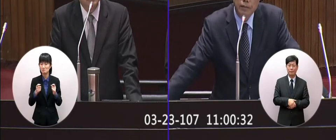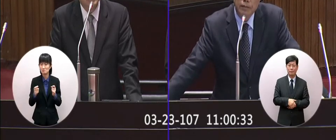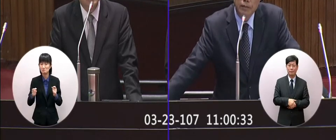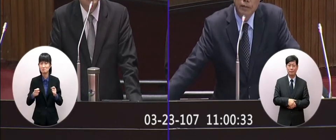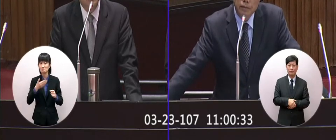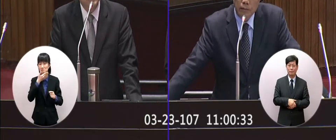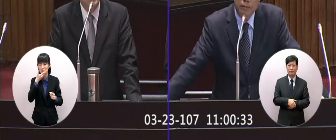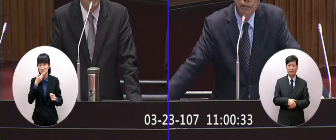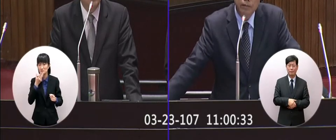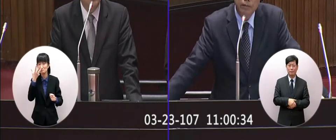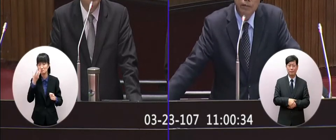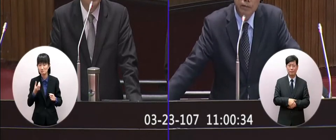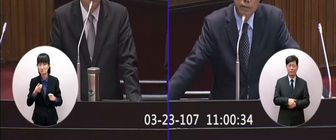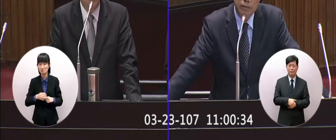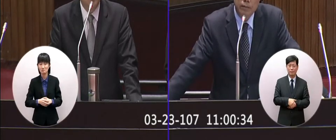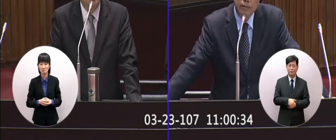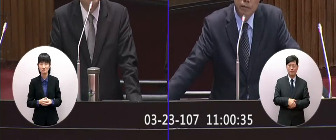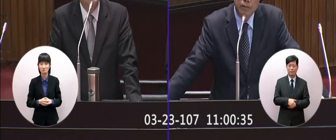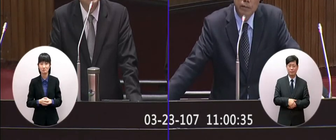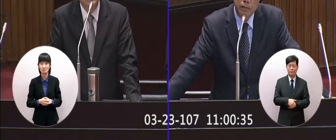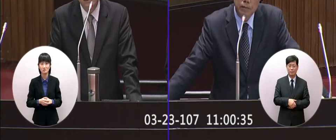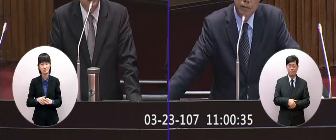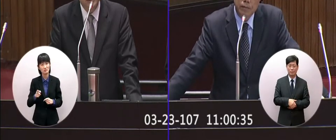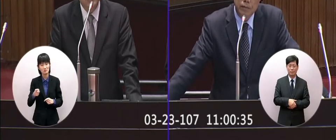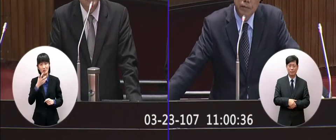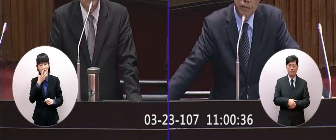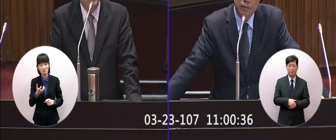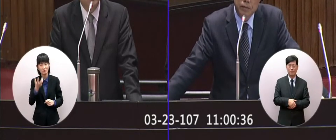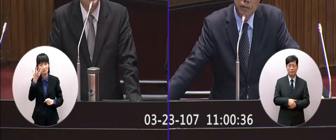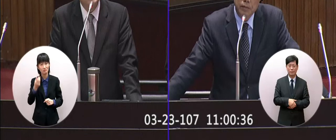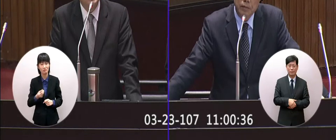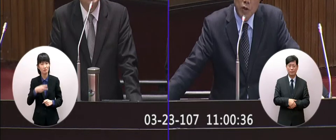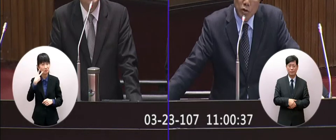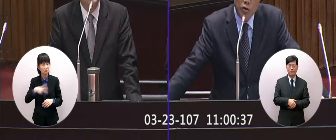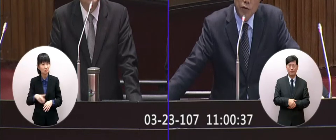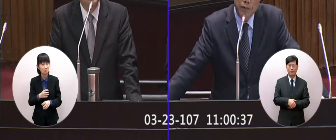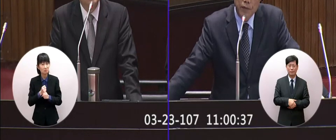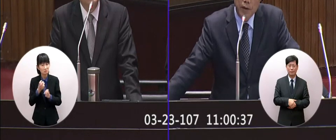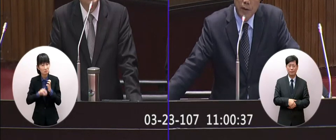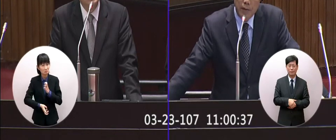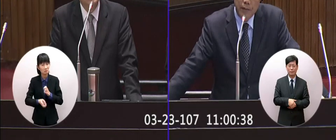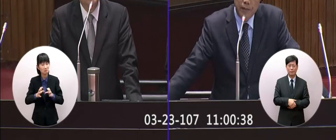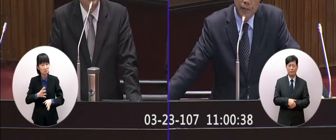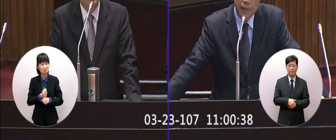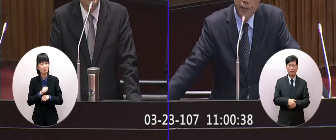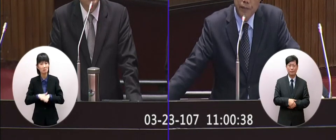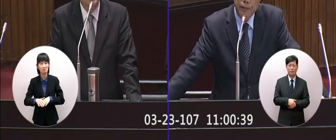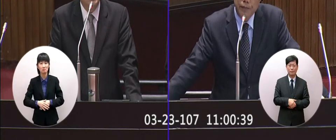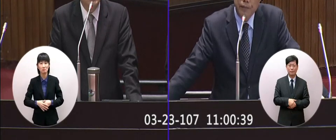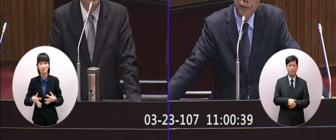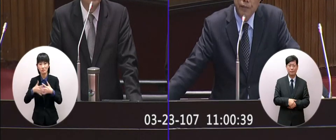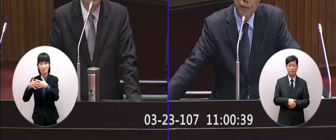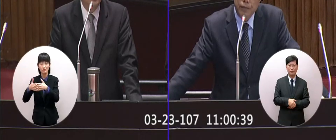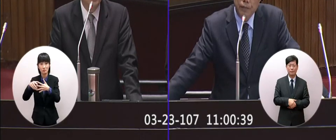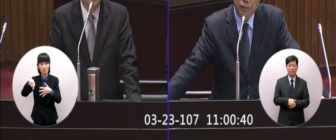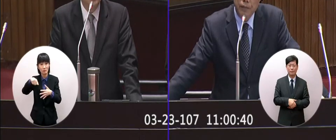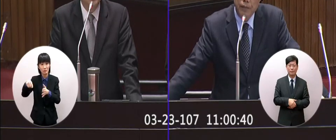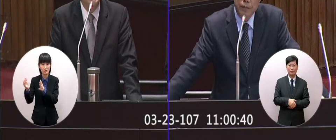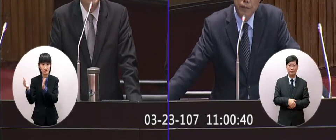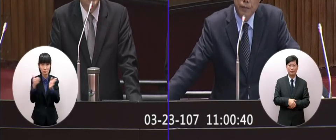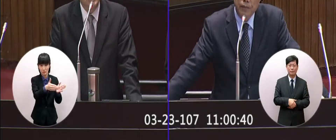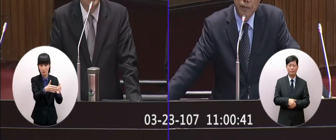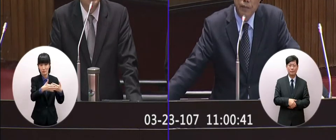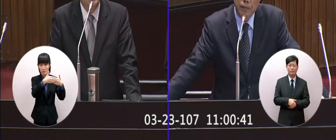种效应哈、哦，短长或是空多，其实都是要持续要观察。 是。 因为美国刚对中国